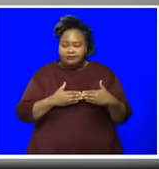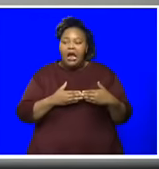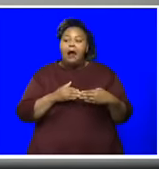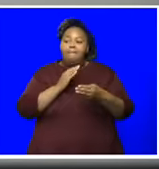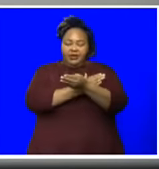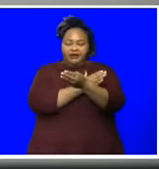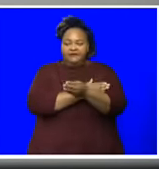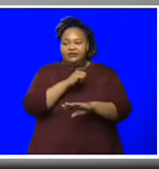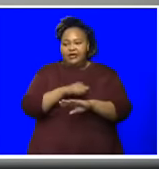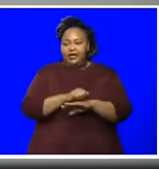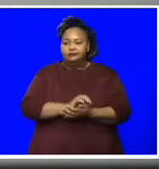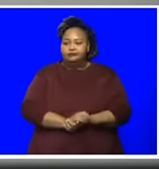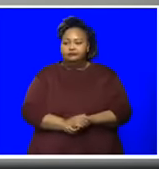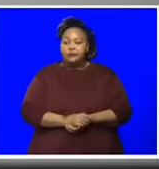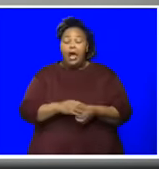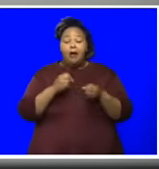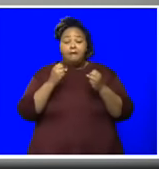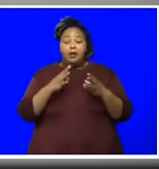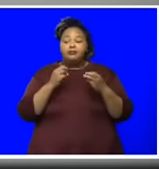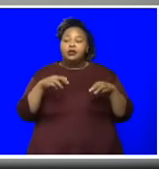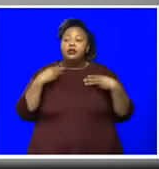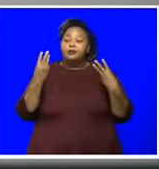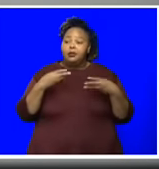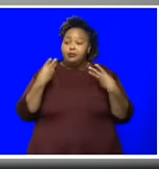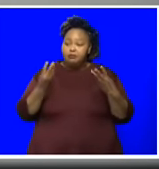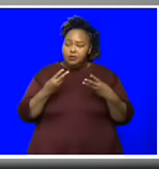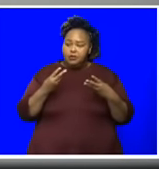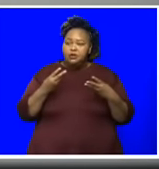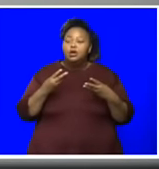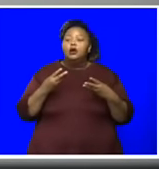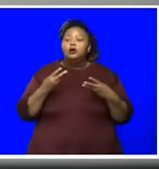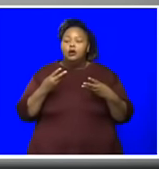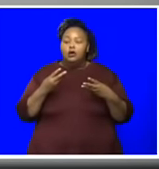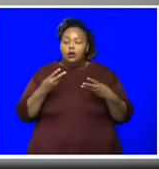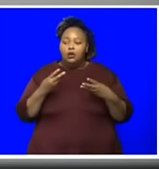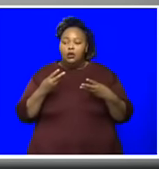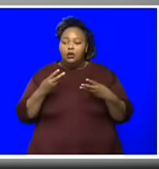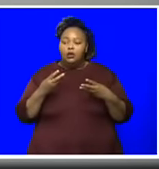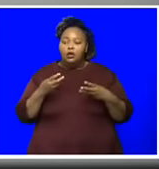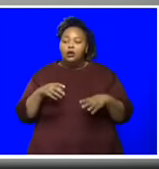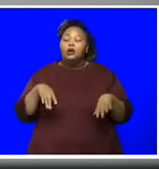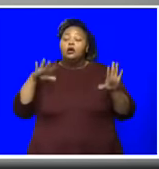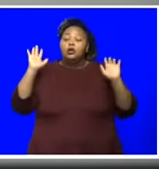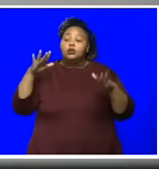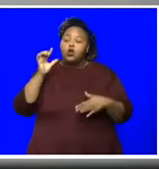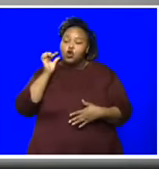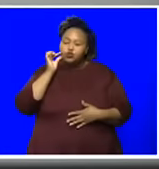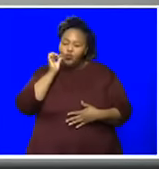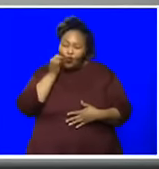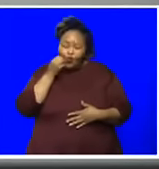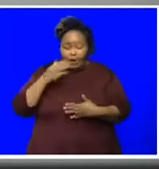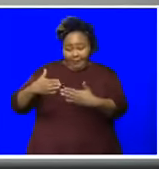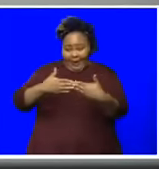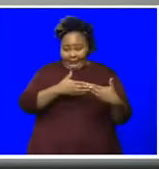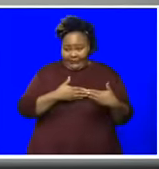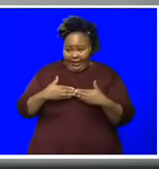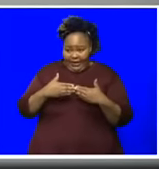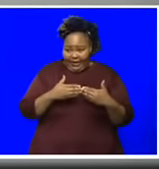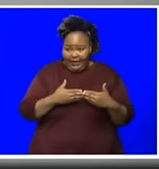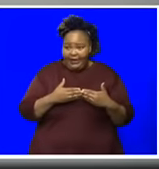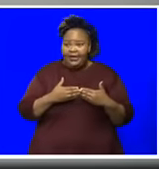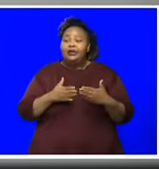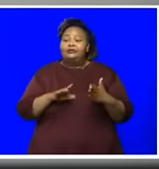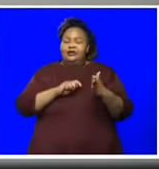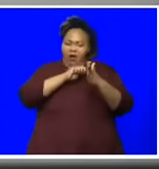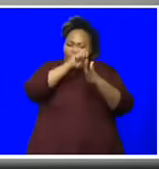ukuthi sebayakhona ukuthi baluhlute loluju lungene esitolo selisemabhodleleni. Umkhuhlane ufikile wasifundzisa lo mkhuhlane lesuka